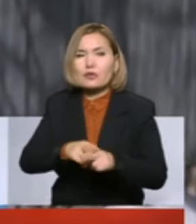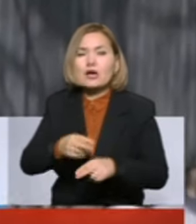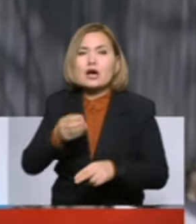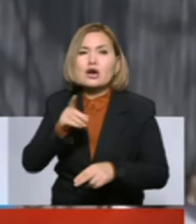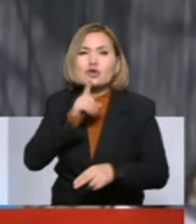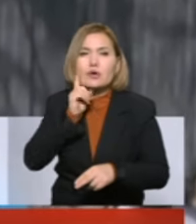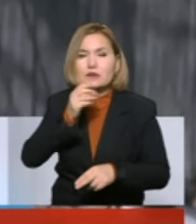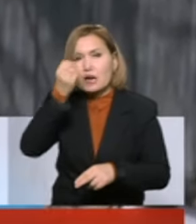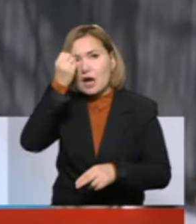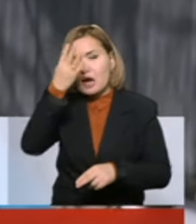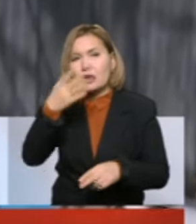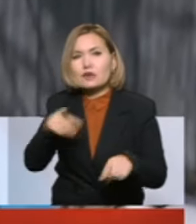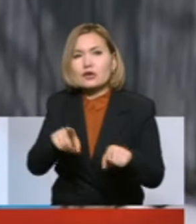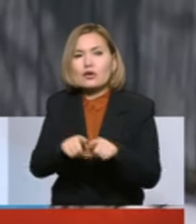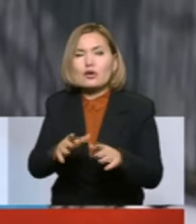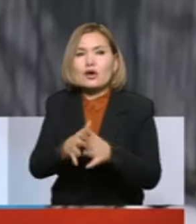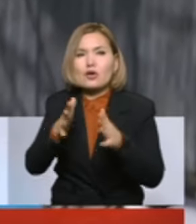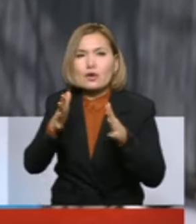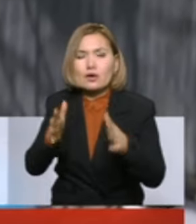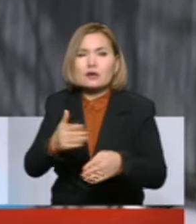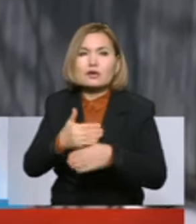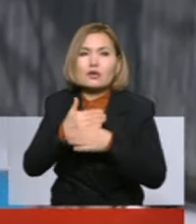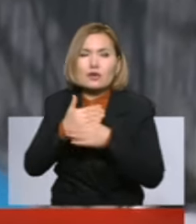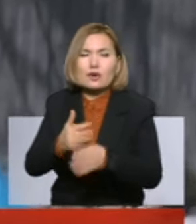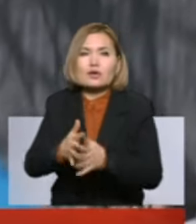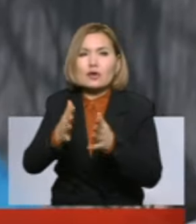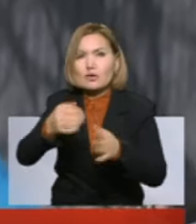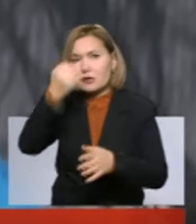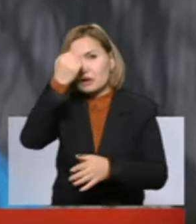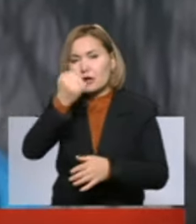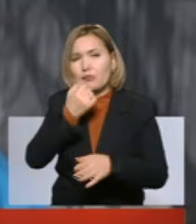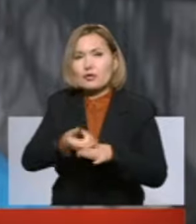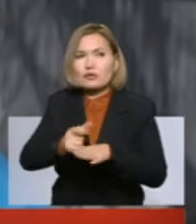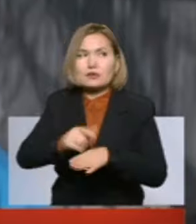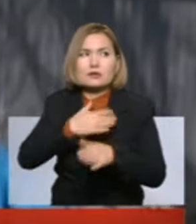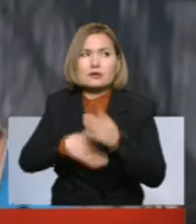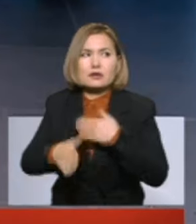ақылды, осындай мейірімді болғанына өте қуанамын.